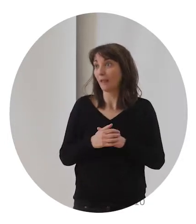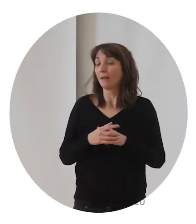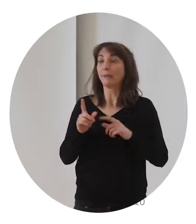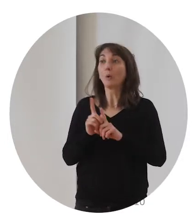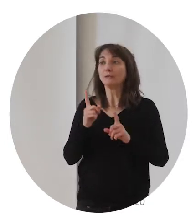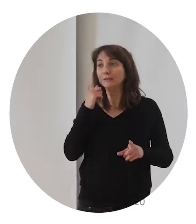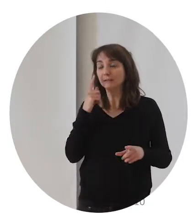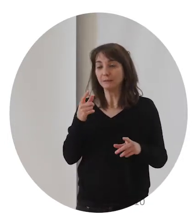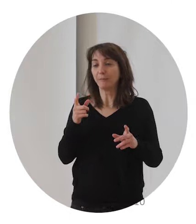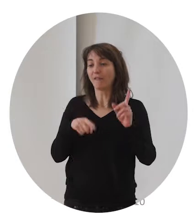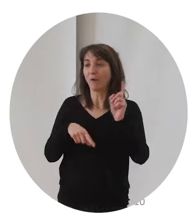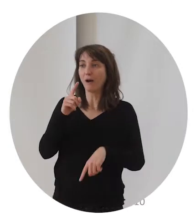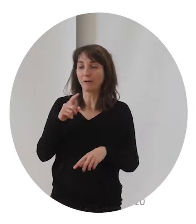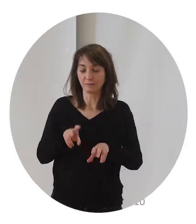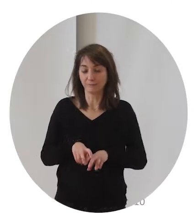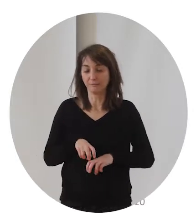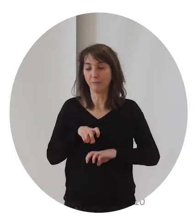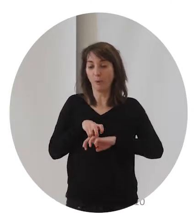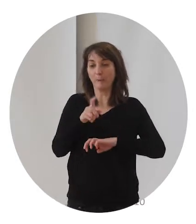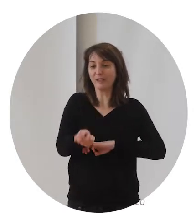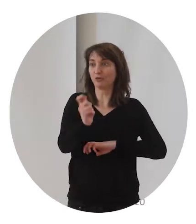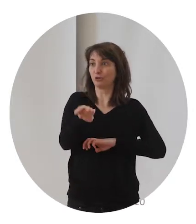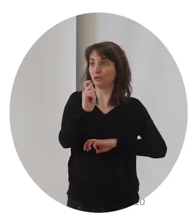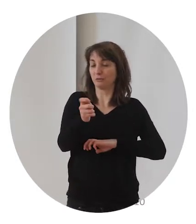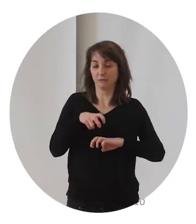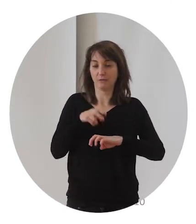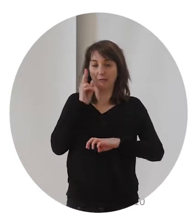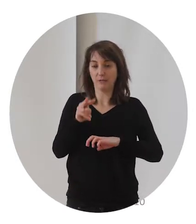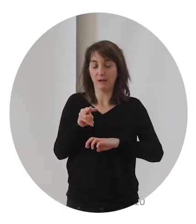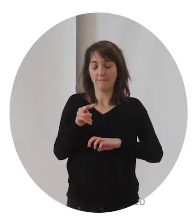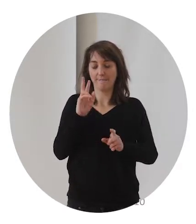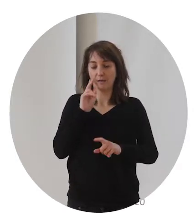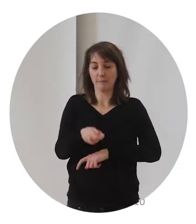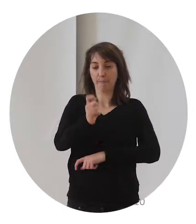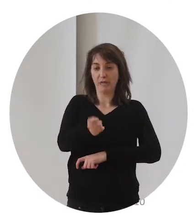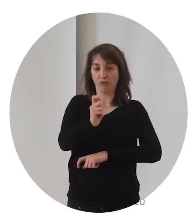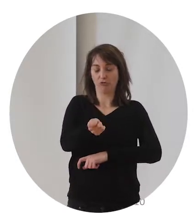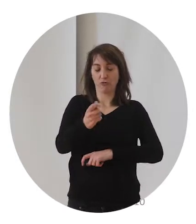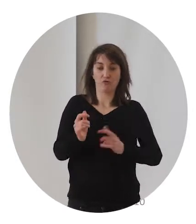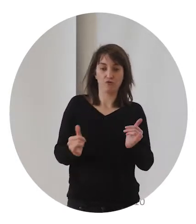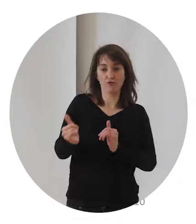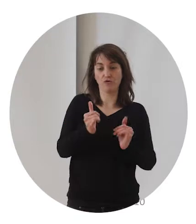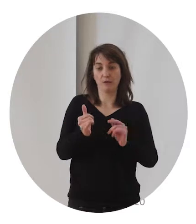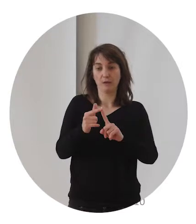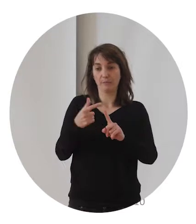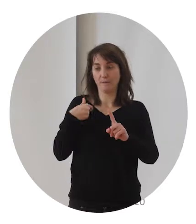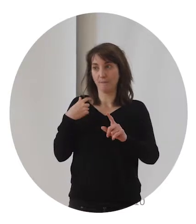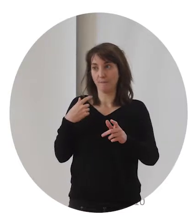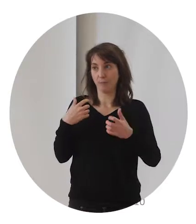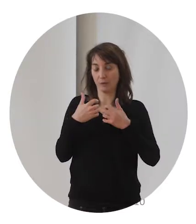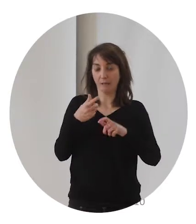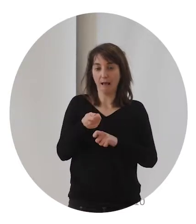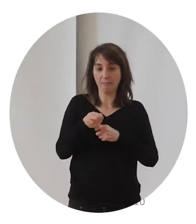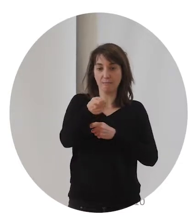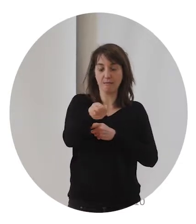situation de déséquilibre où on est un petit peu en hauteur sur une marche, où il faut coordonner son regard sur une cible, où il faut coordonner sa